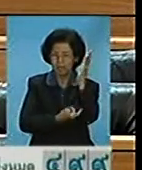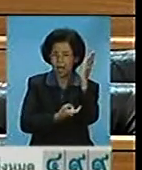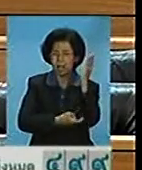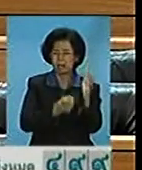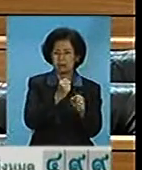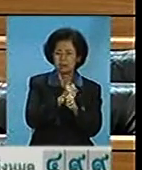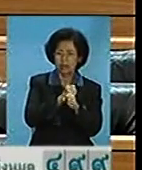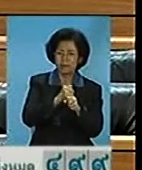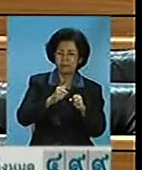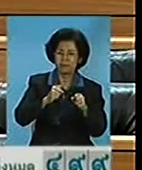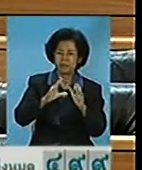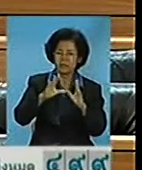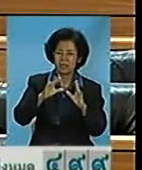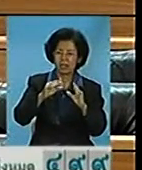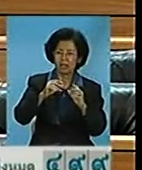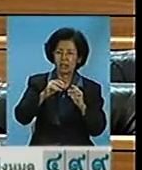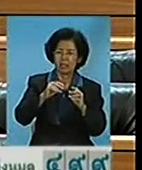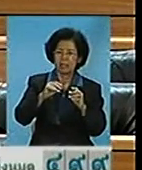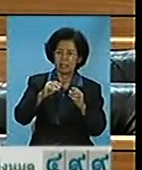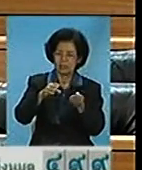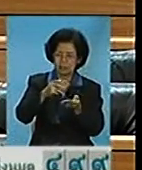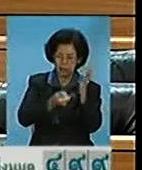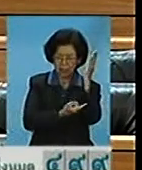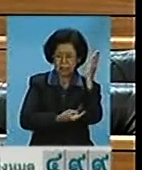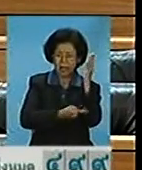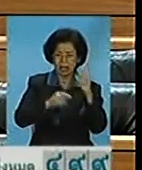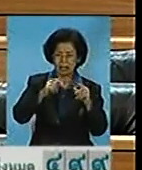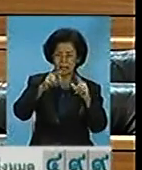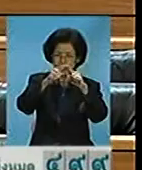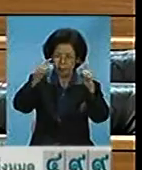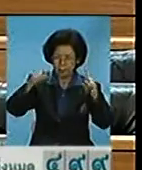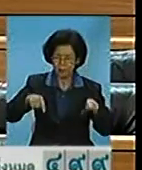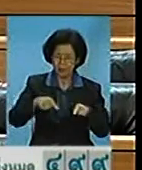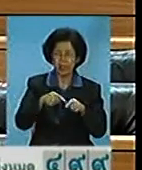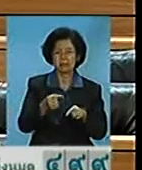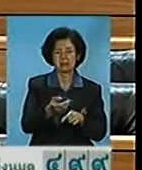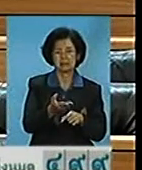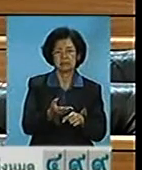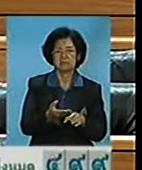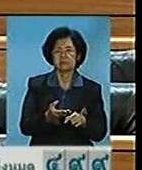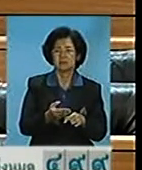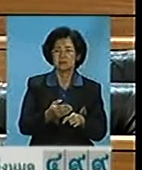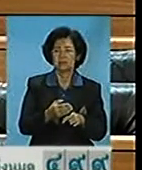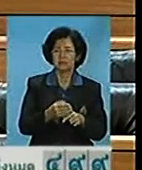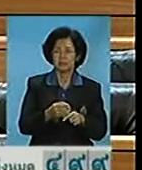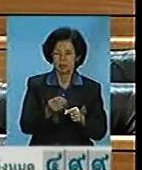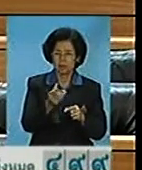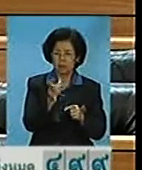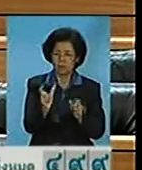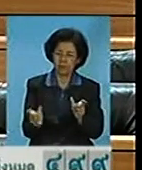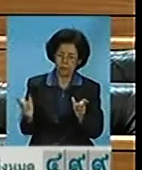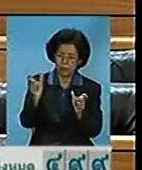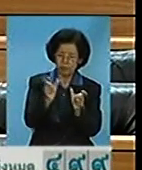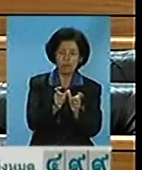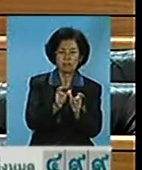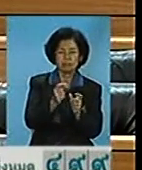ผ่นพวกทำอะไรทั้งหลายนี่ก็คือพวกแรงงานกรีดยางแค่นั้นเองท่านครับแค่เพิ่ม